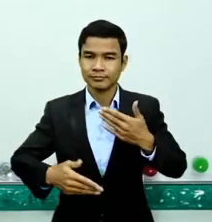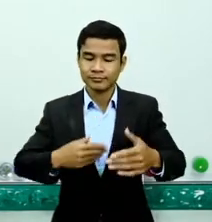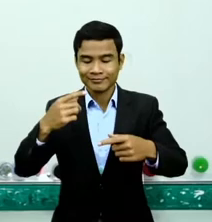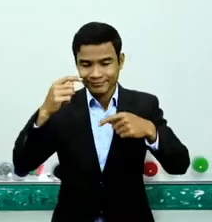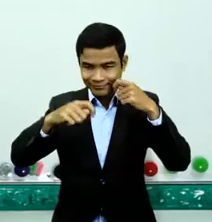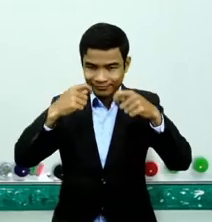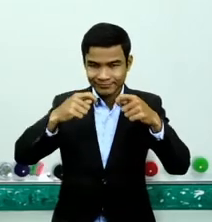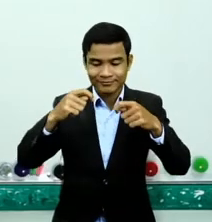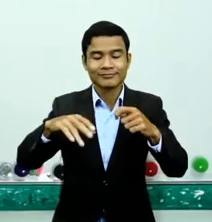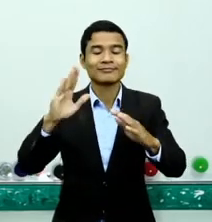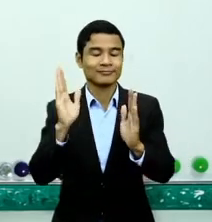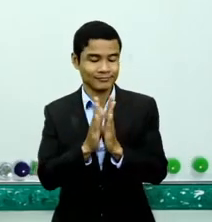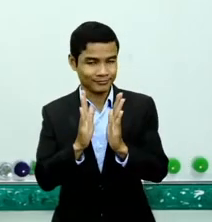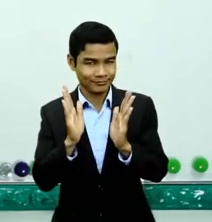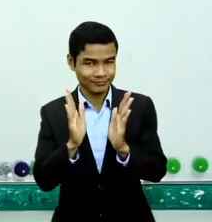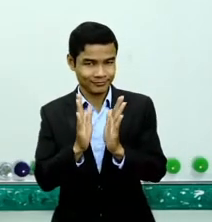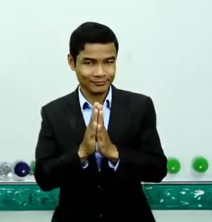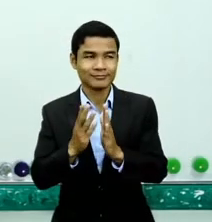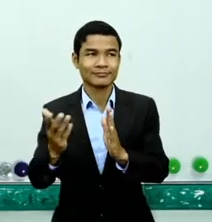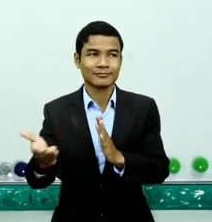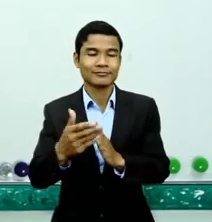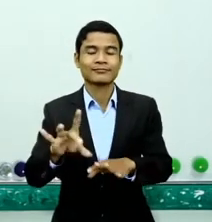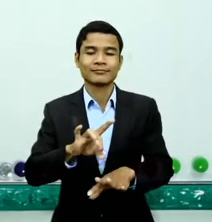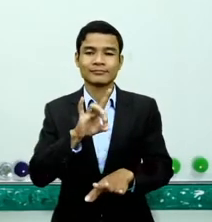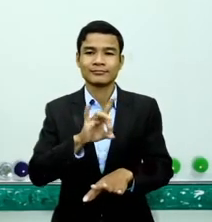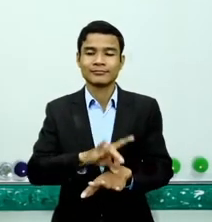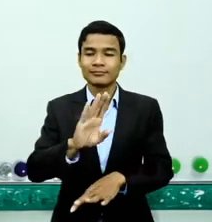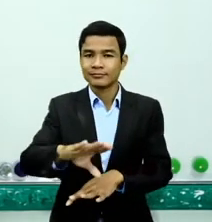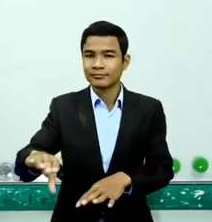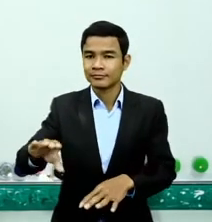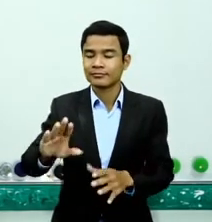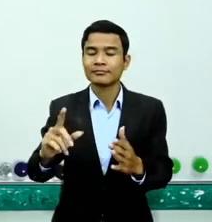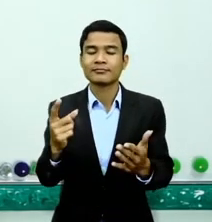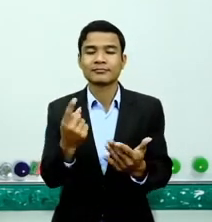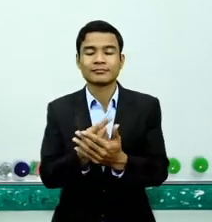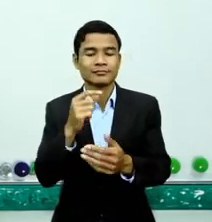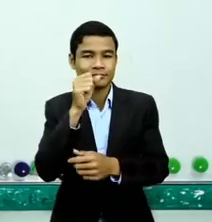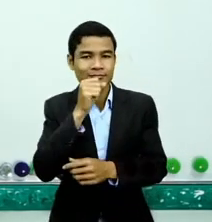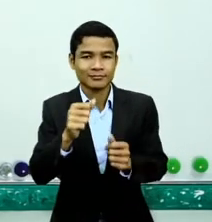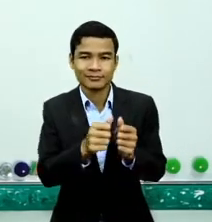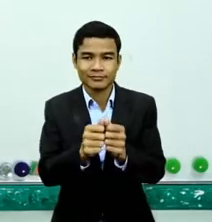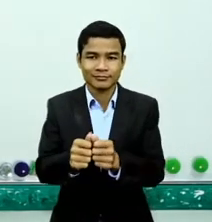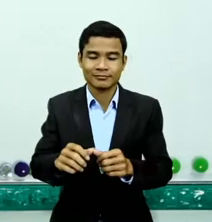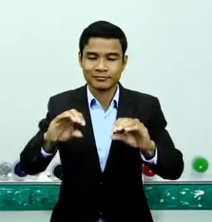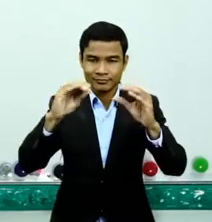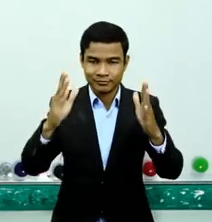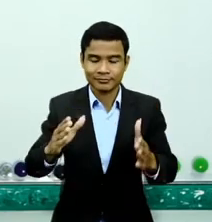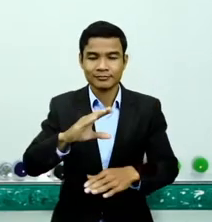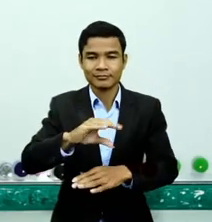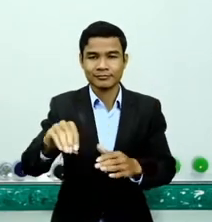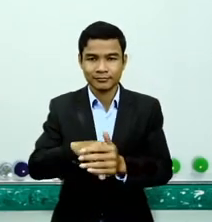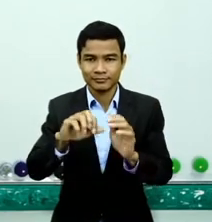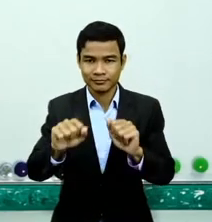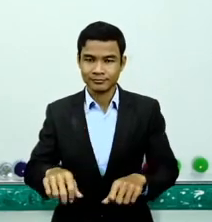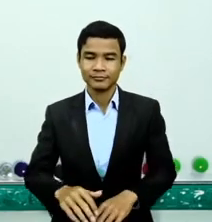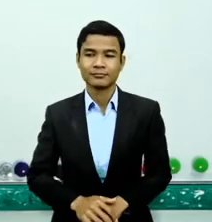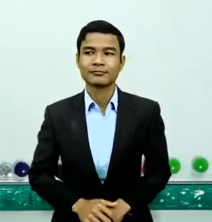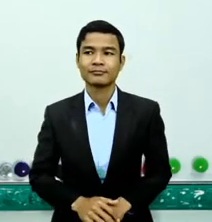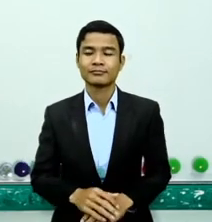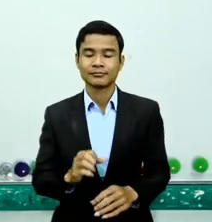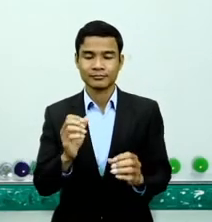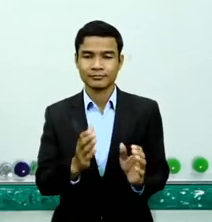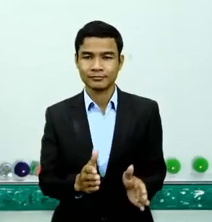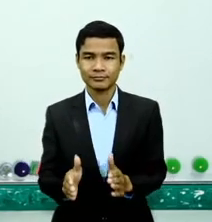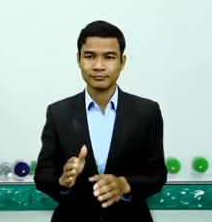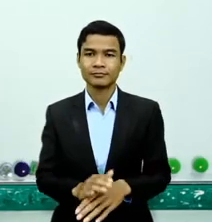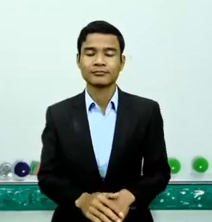dương rị rí dương trách tiệt đầy chà chán con tự ác nế cho rung chương trình riêng ní chì mùi nè kêu tự ác nế ná chà dương